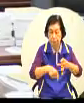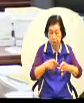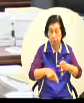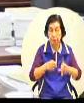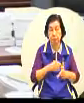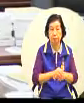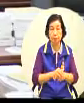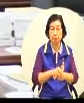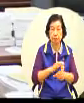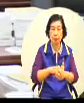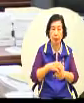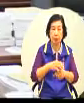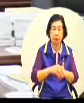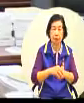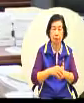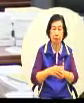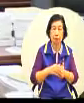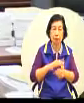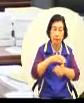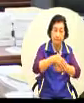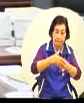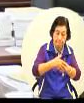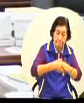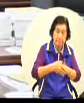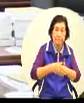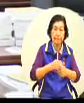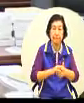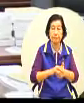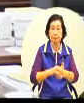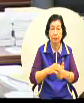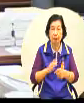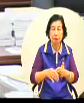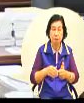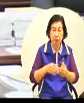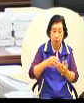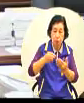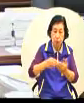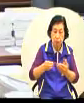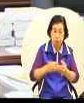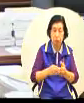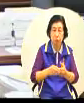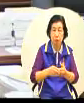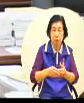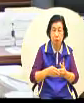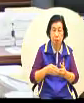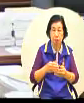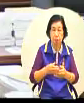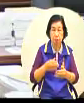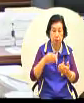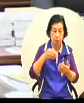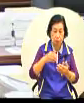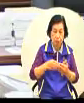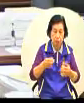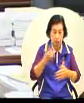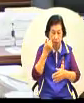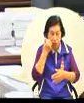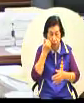押宝资助特定的候选人当区长或当乡